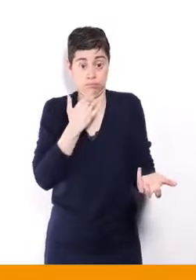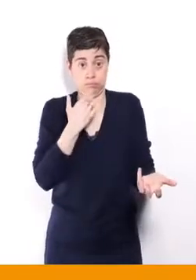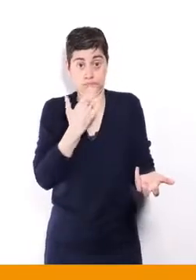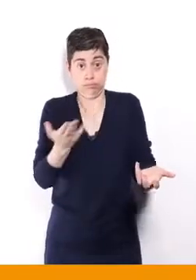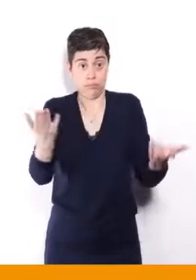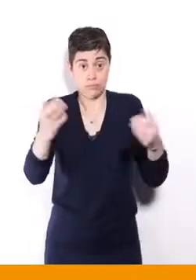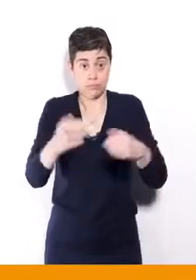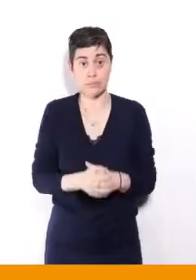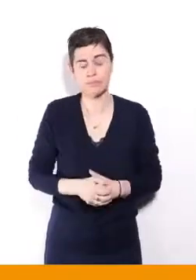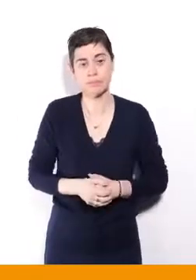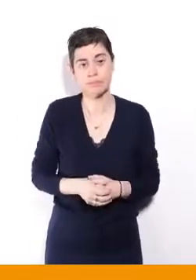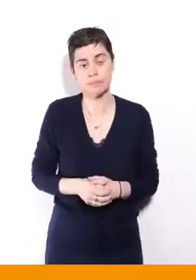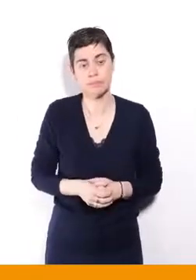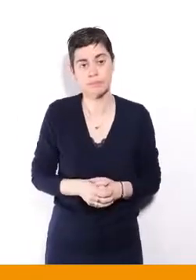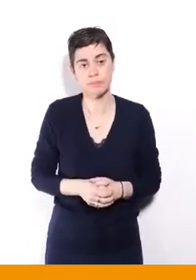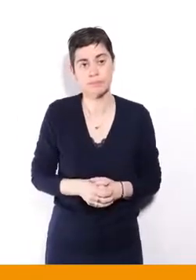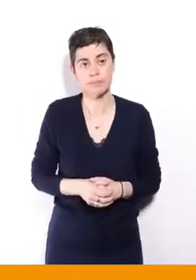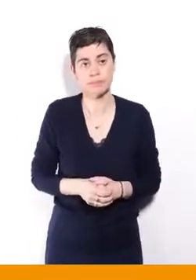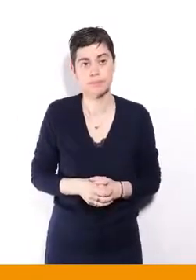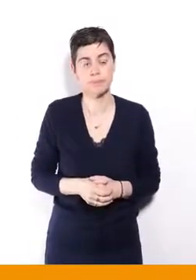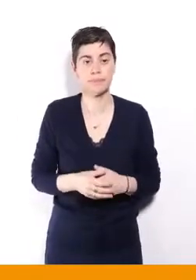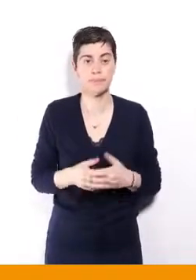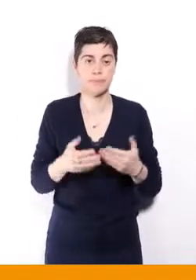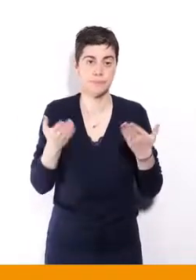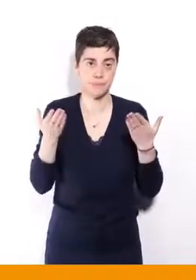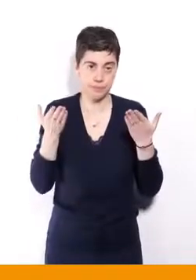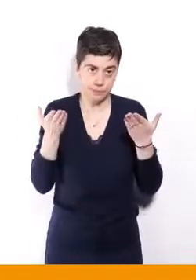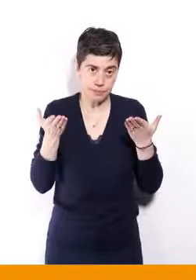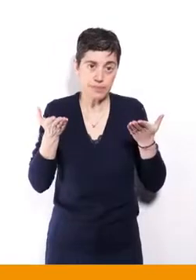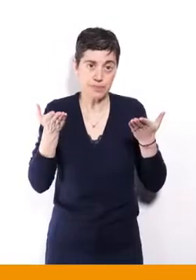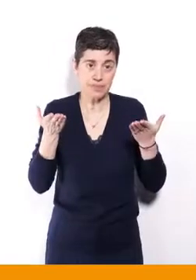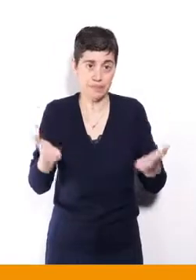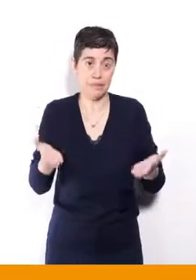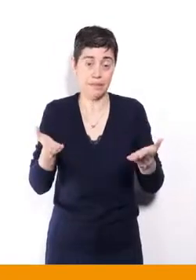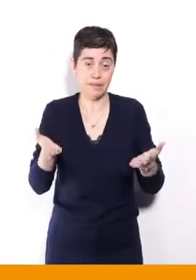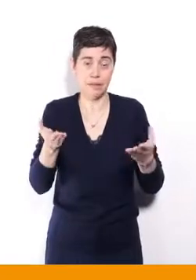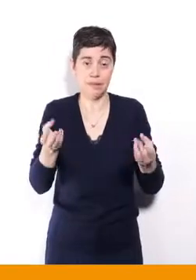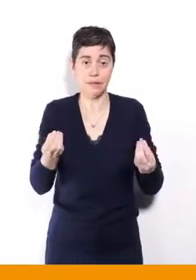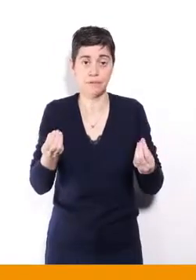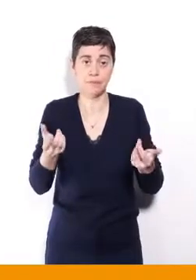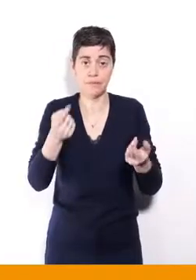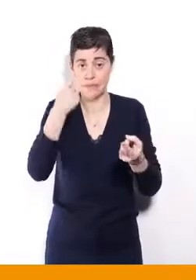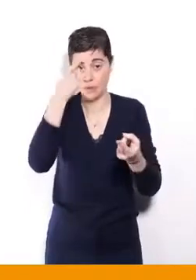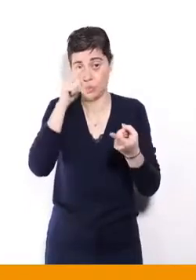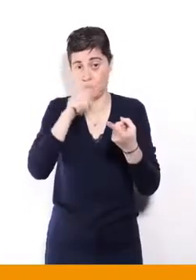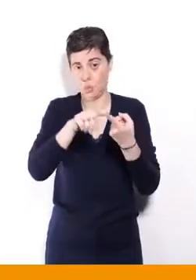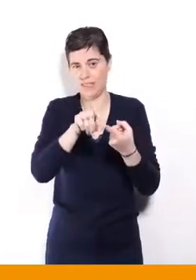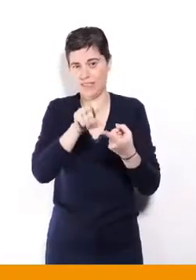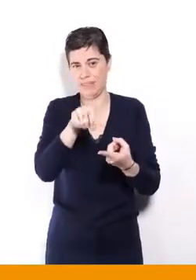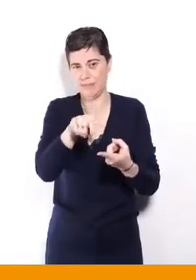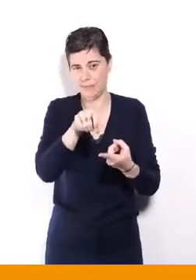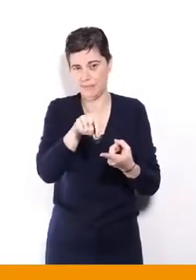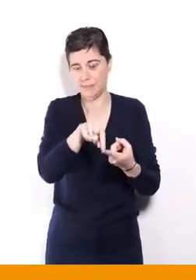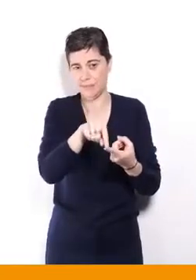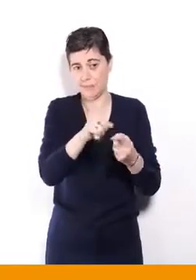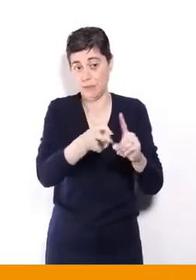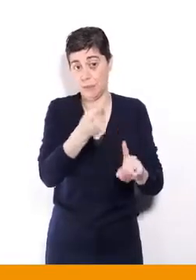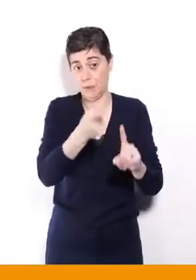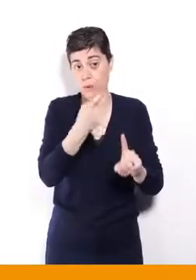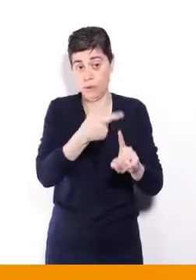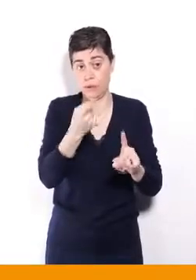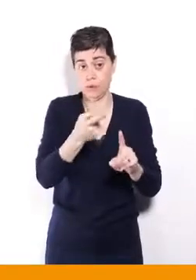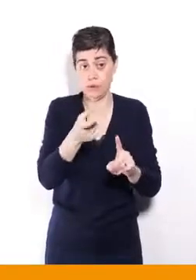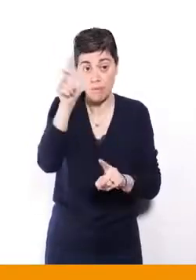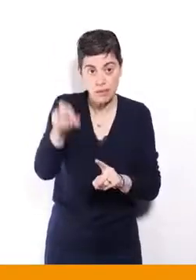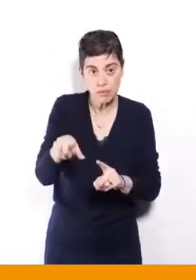totalement impossible. Donc, ce sont des sujets sur lesquels et les politiques publiques et les